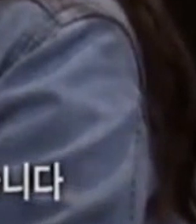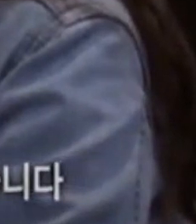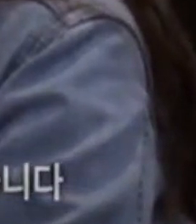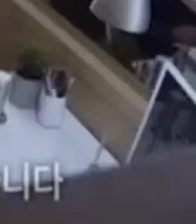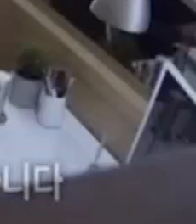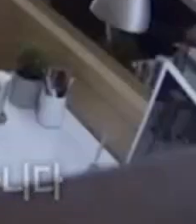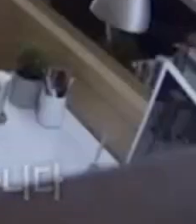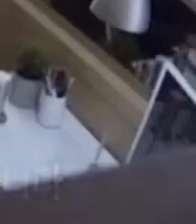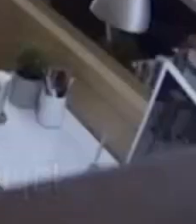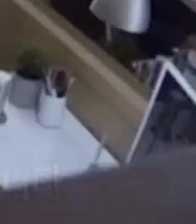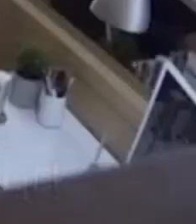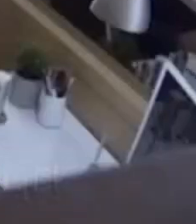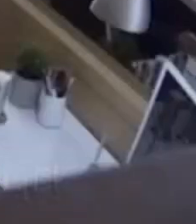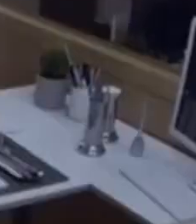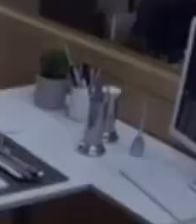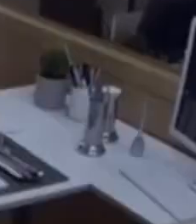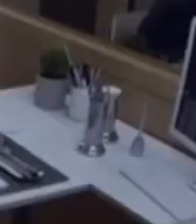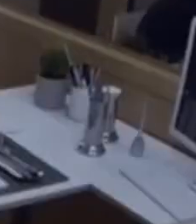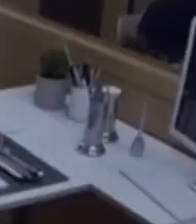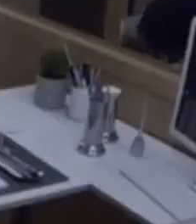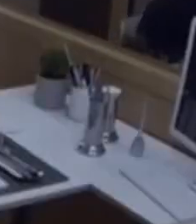설명을 드리겠습니다.